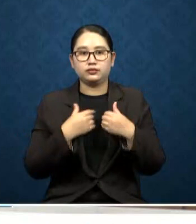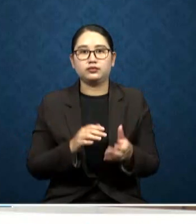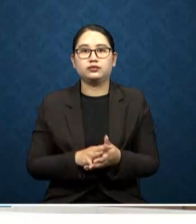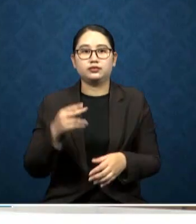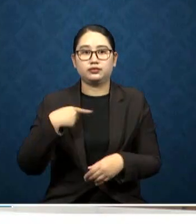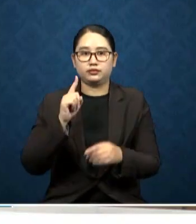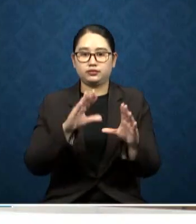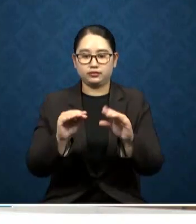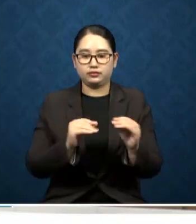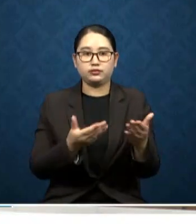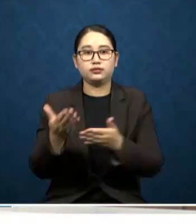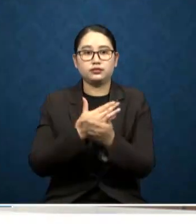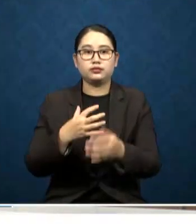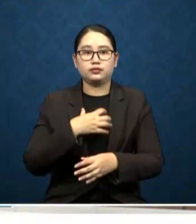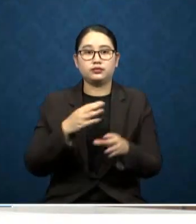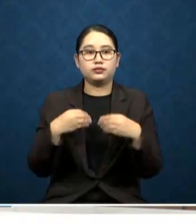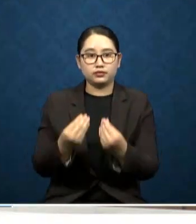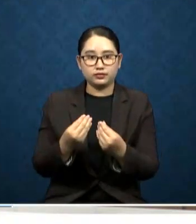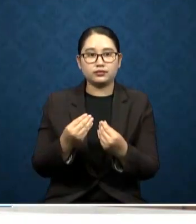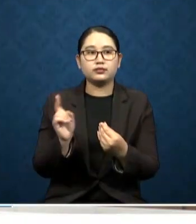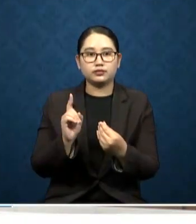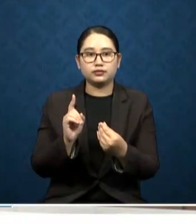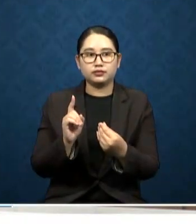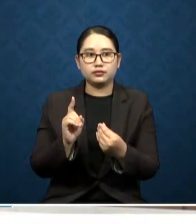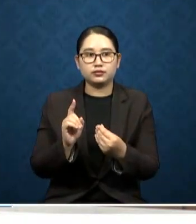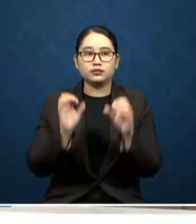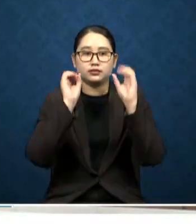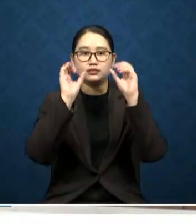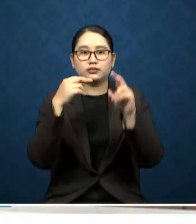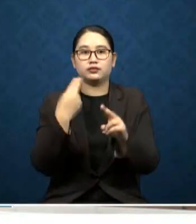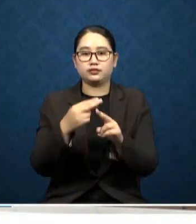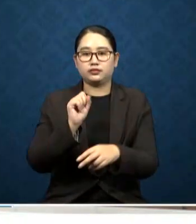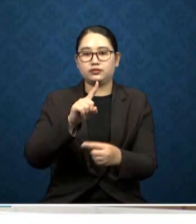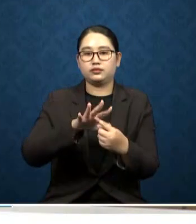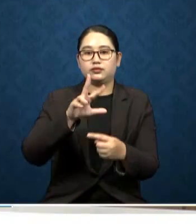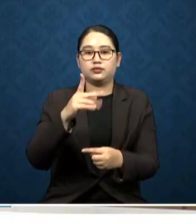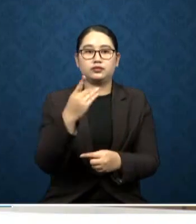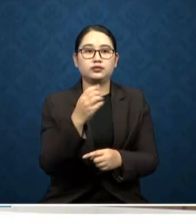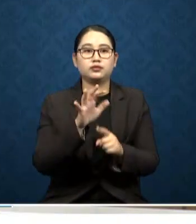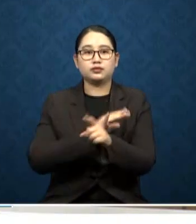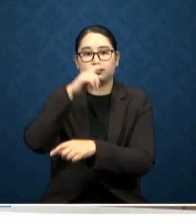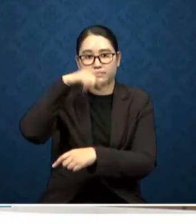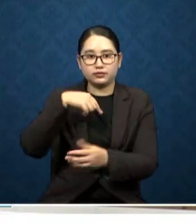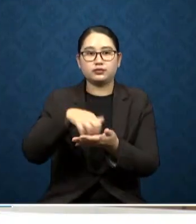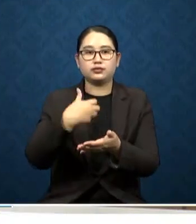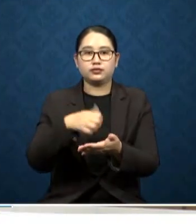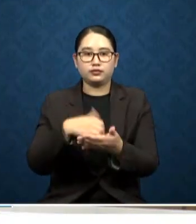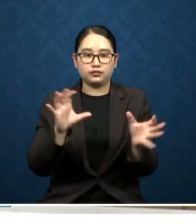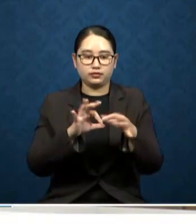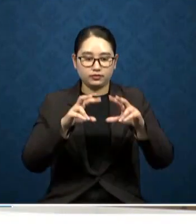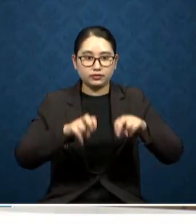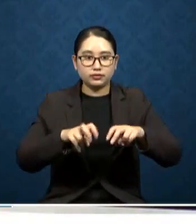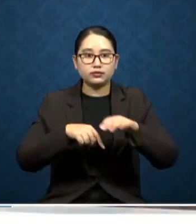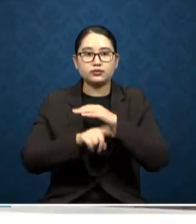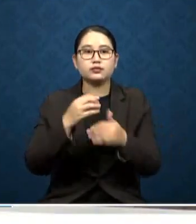พิจารณาเรื่องนี้ผมขอประธานอนุญาตท่านประธานได้ให้ท่านอาจารย์ศักดิ์ไทยสุรกิตบบได้นำกราบเรียนรายละเอียดของผลการศึกษาเรื่อง